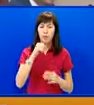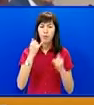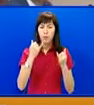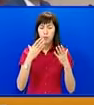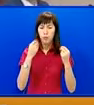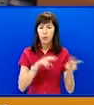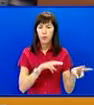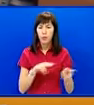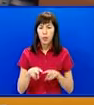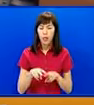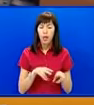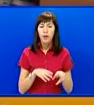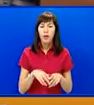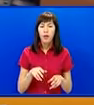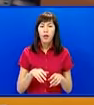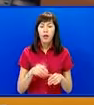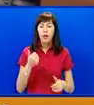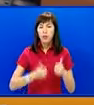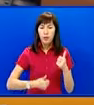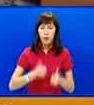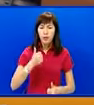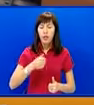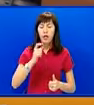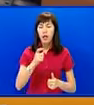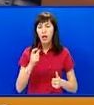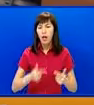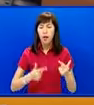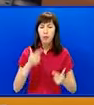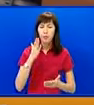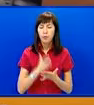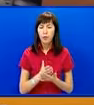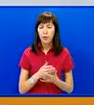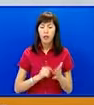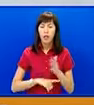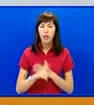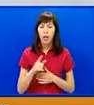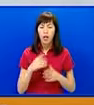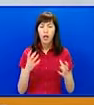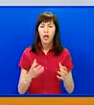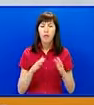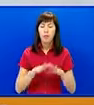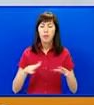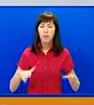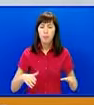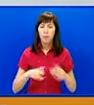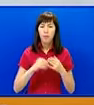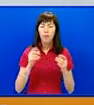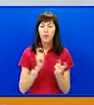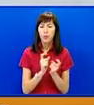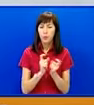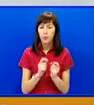мы наблюдаем рост правовых споров между гражданами. Люди спорят обо всем, начиная от опеки над детьми и до земельных конфликтов